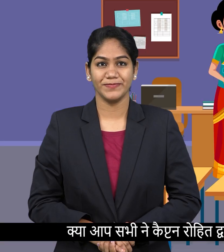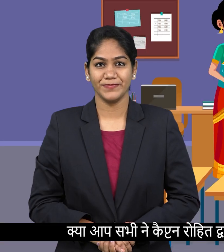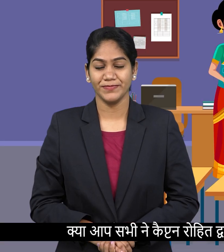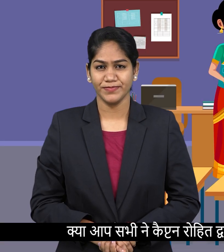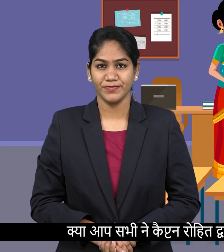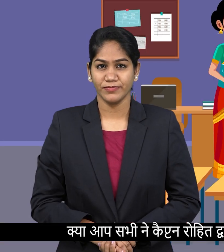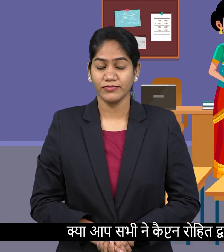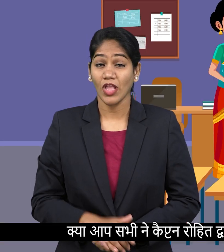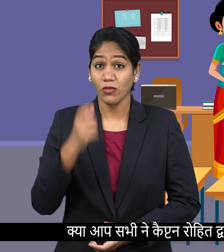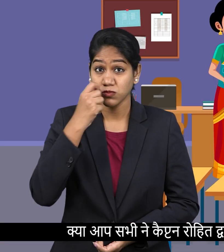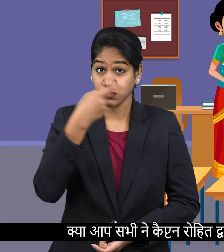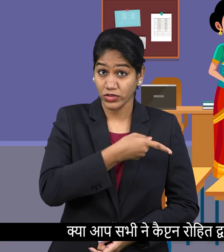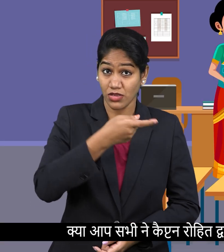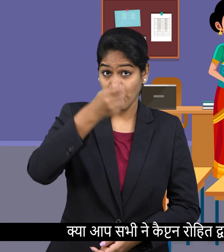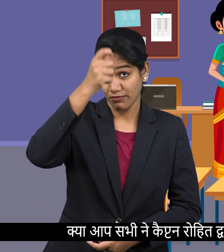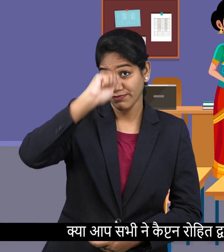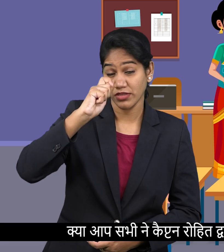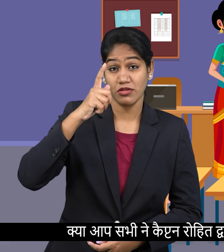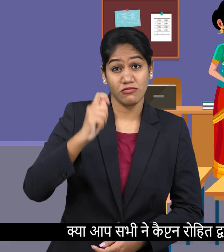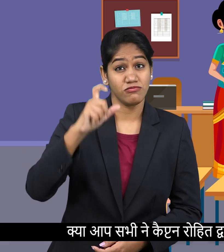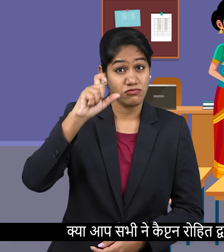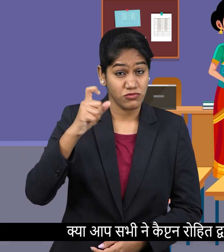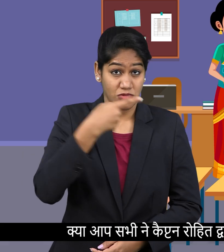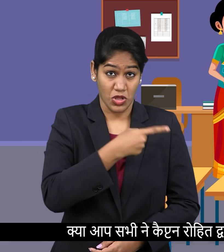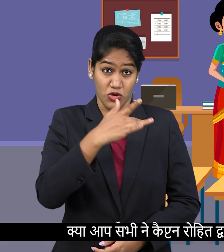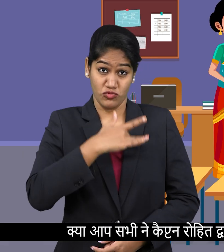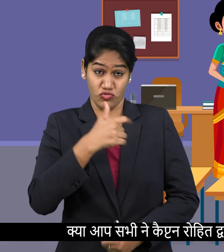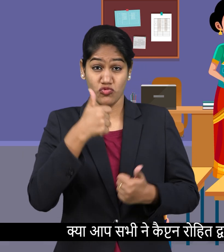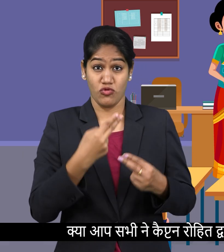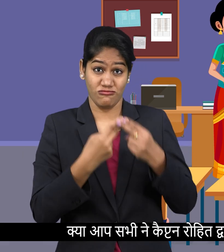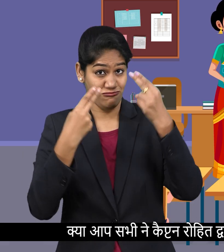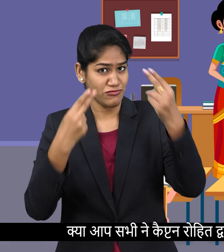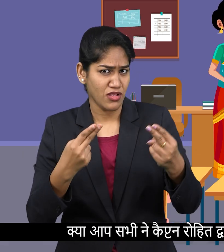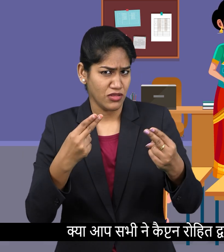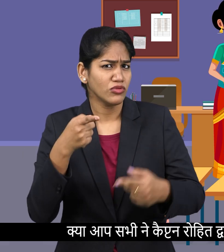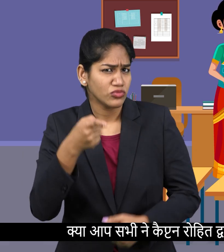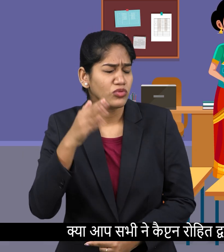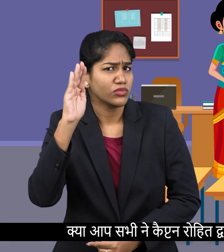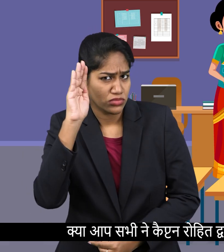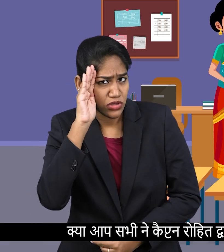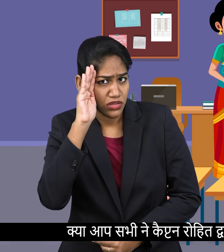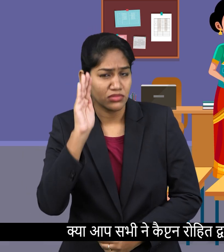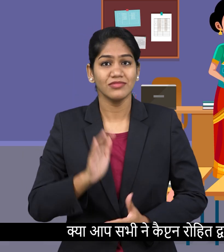क्या आप सभी ने कैप्टन रोहित द्वारा बताई गई अच्छी आदतों को ध्यान से सुना है?